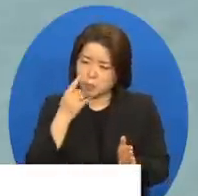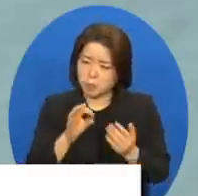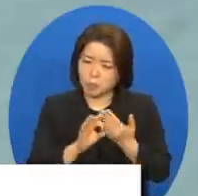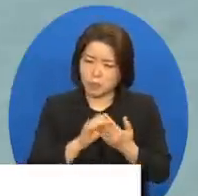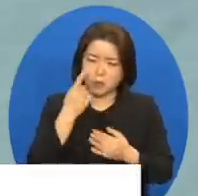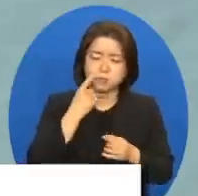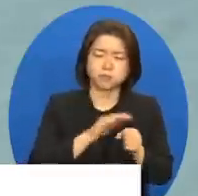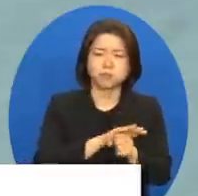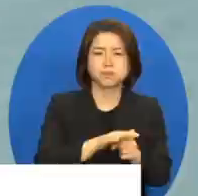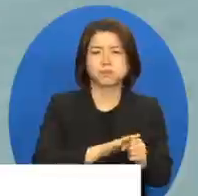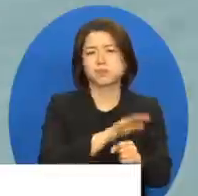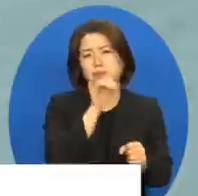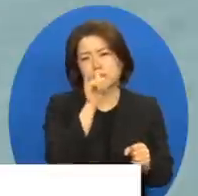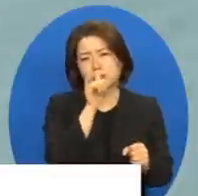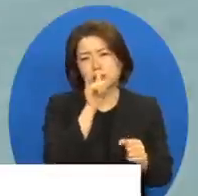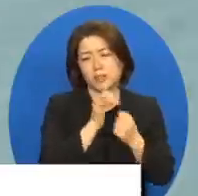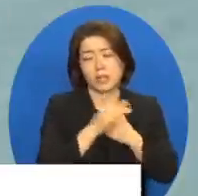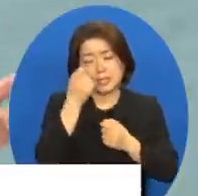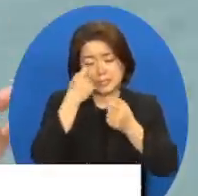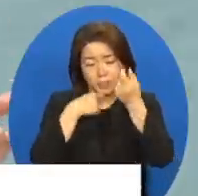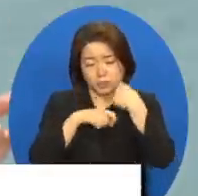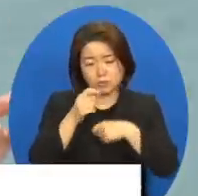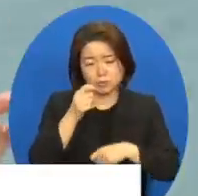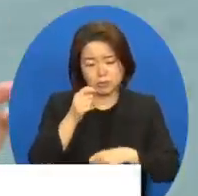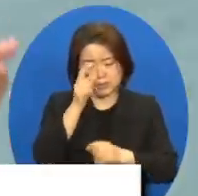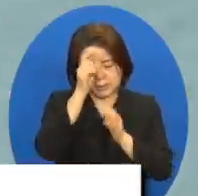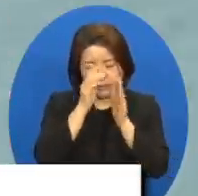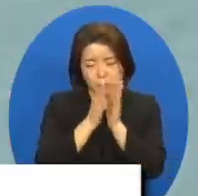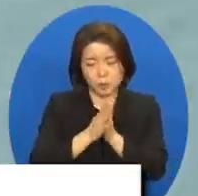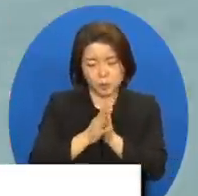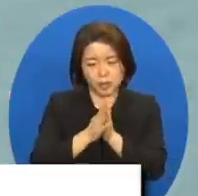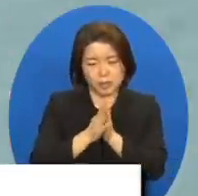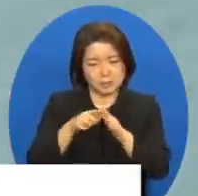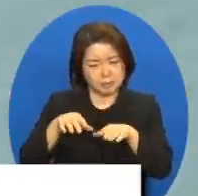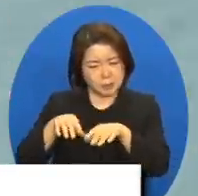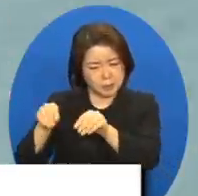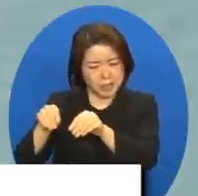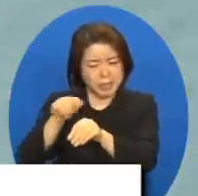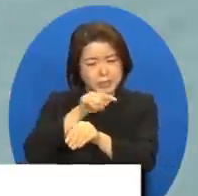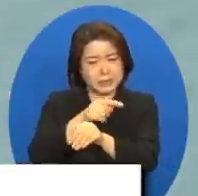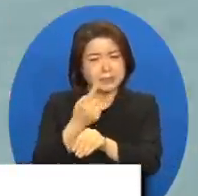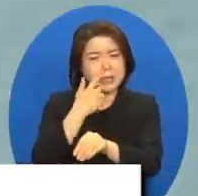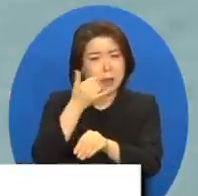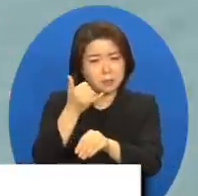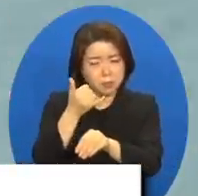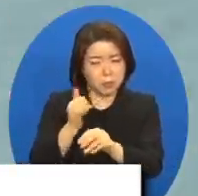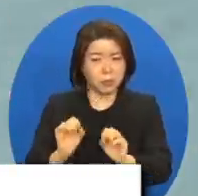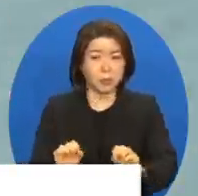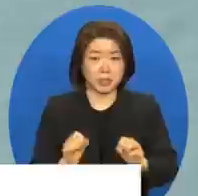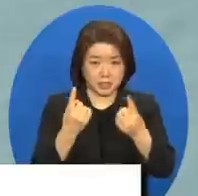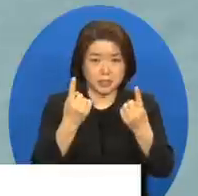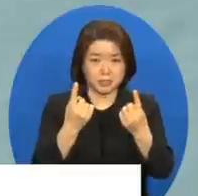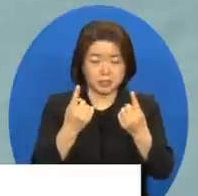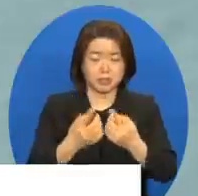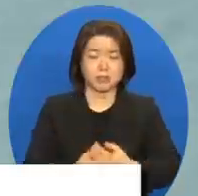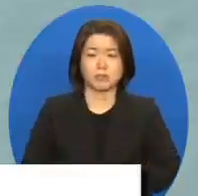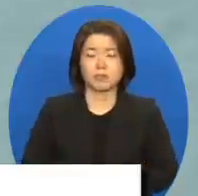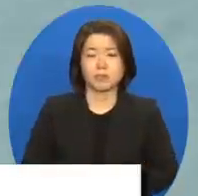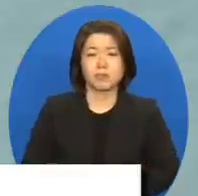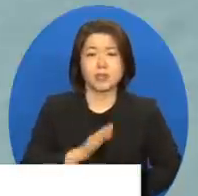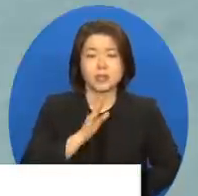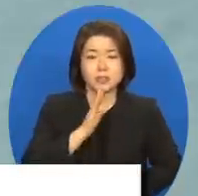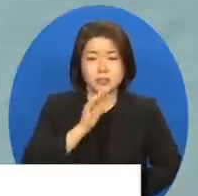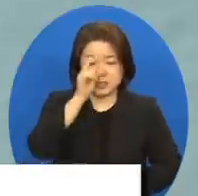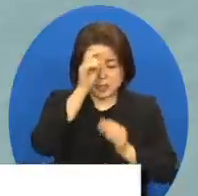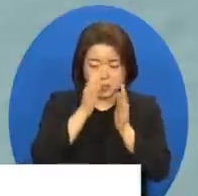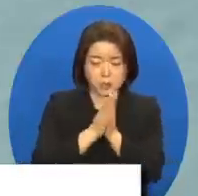불쌍하더라고. 눈물의 기도가 메말른 그런 부모로 인하여 진짜